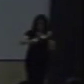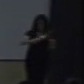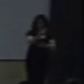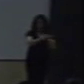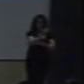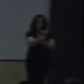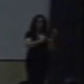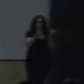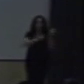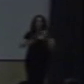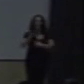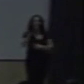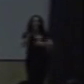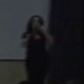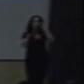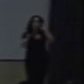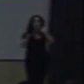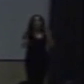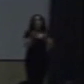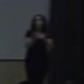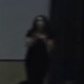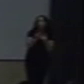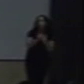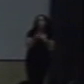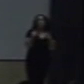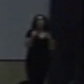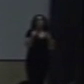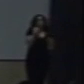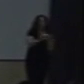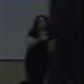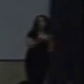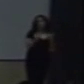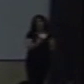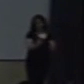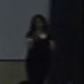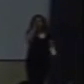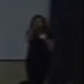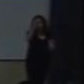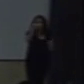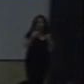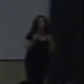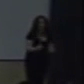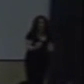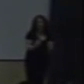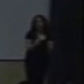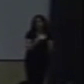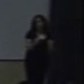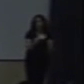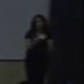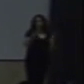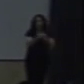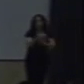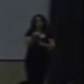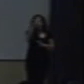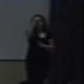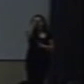contra de poder contrastar la informació i per tant de que sigui rigorosa, veraç, etc. Però jo crec que hem de pensar que el que ens juguem aquí és